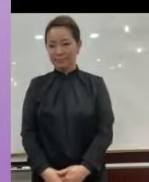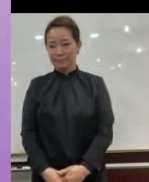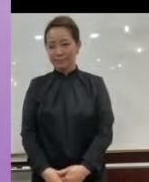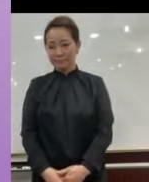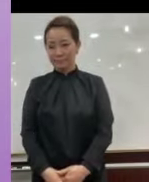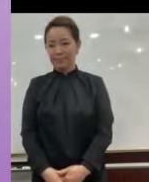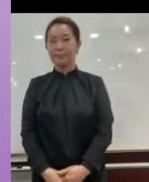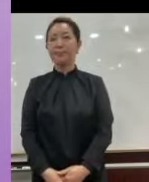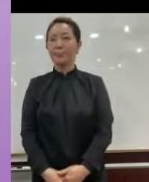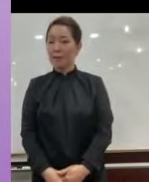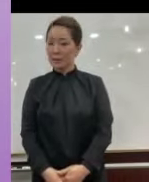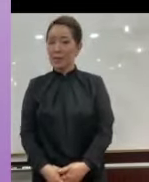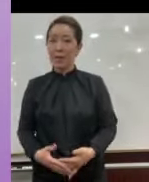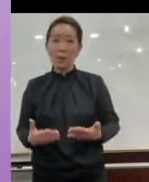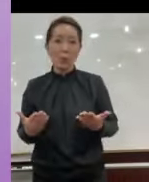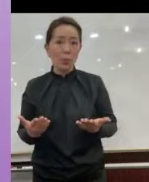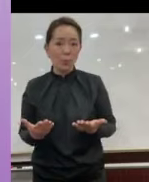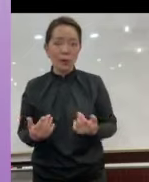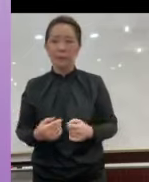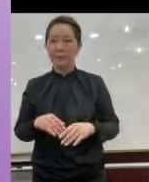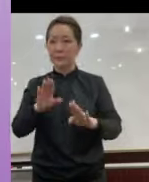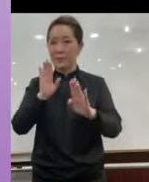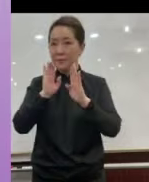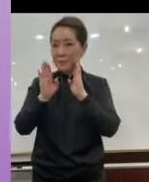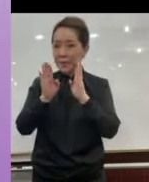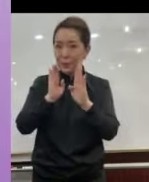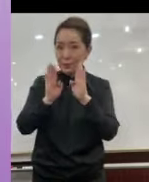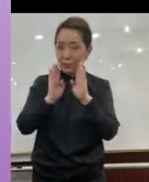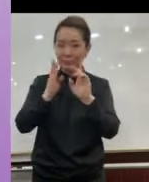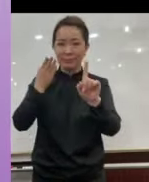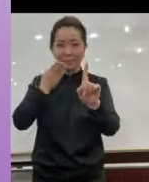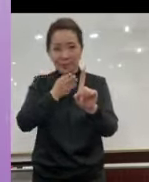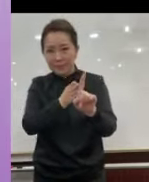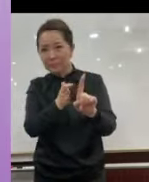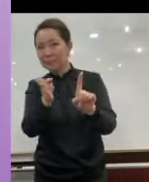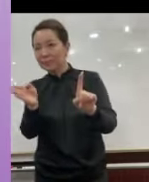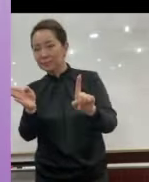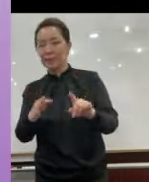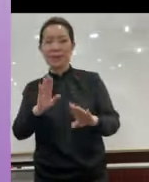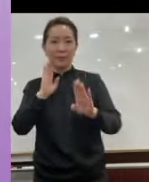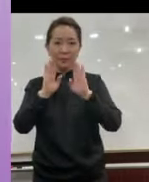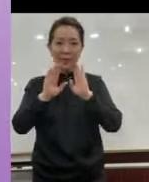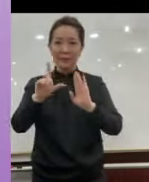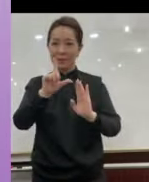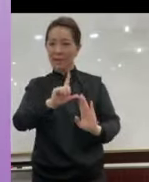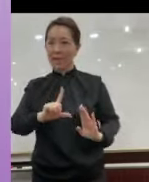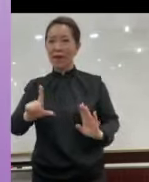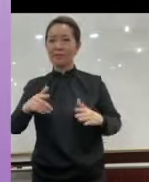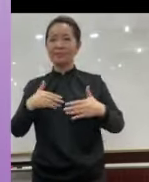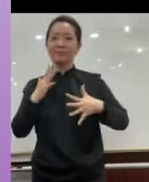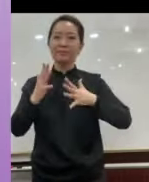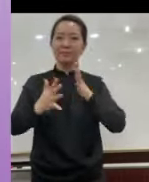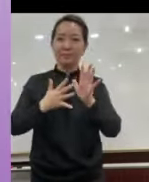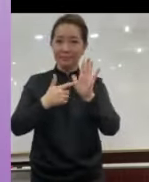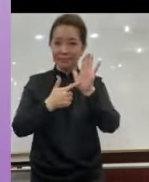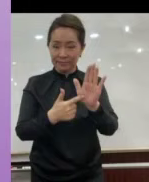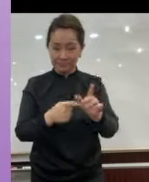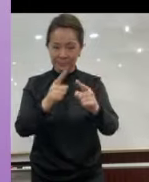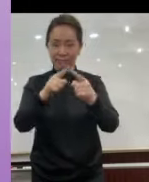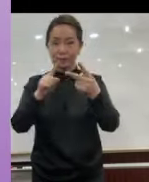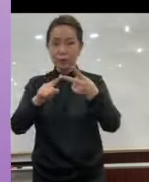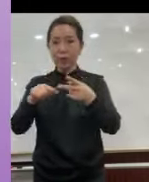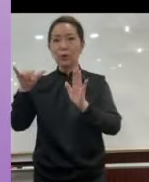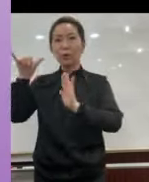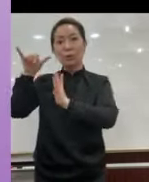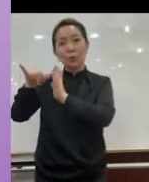За Facebook-ээр буюу Facebook-ээр дамжуулж, Facebook Live-аар дамжуулахаас гадна бид нар YouTube-ээр бас